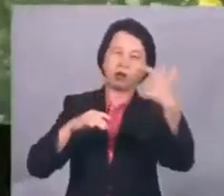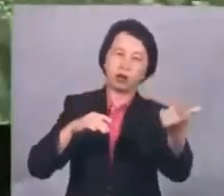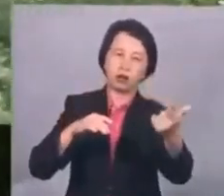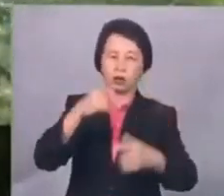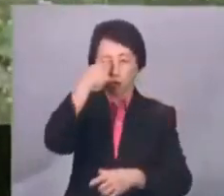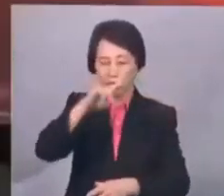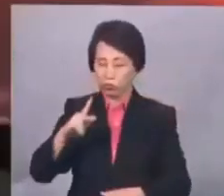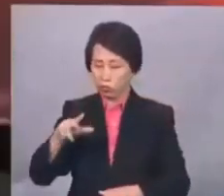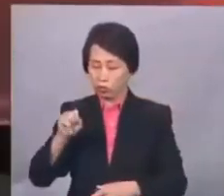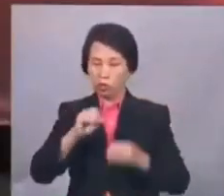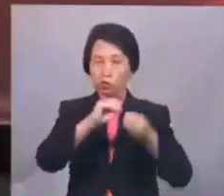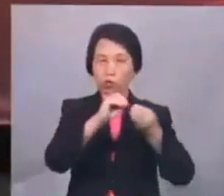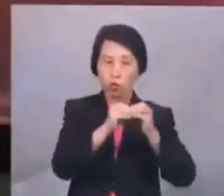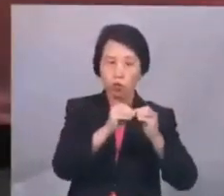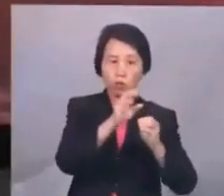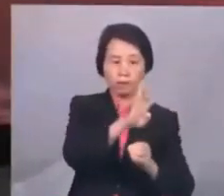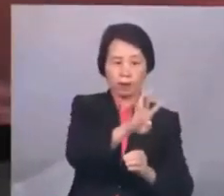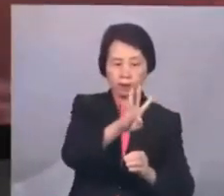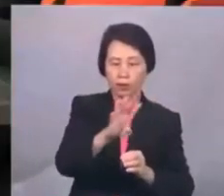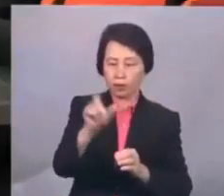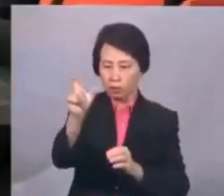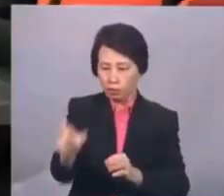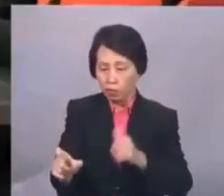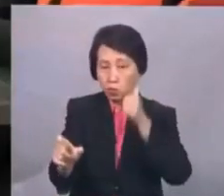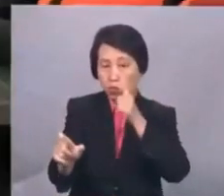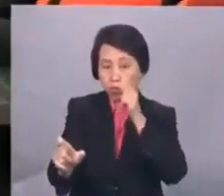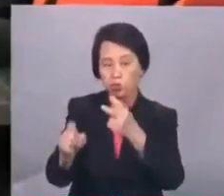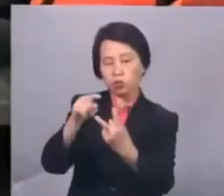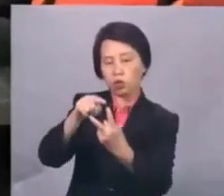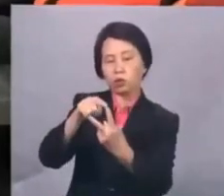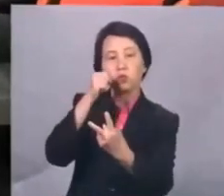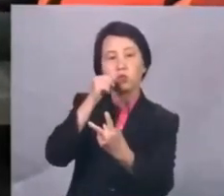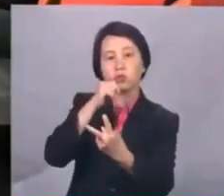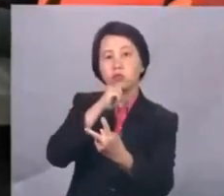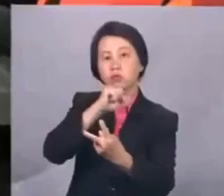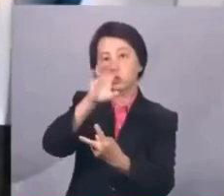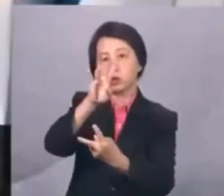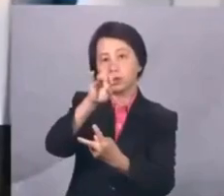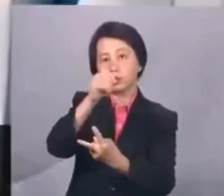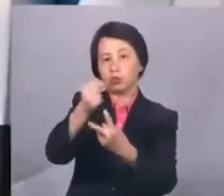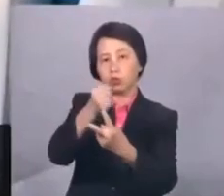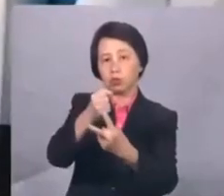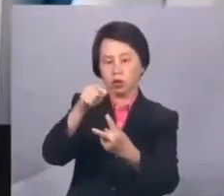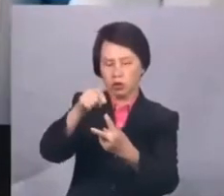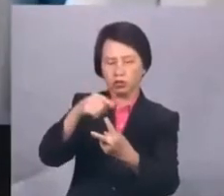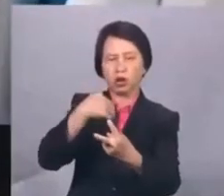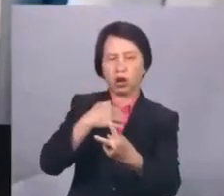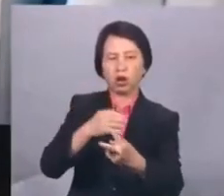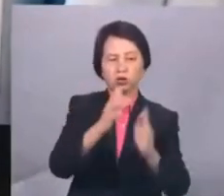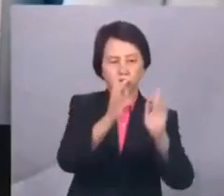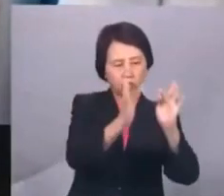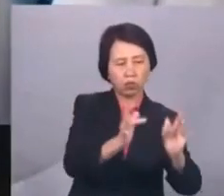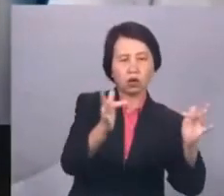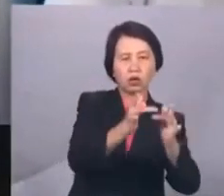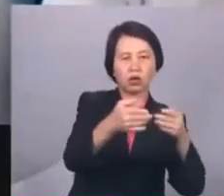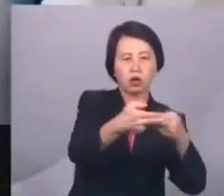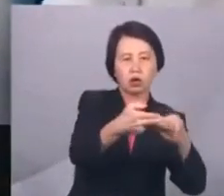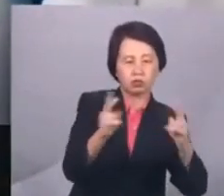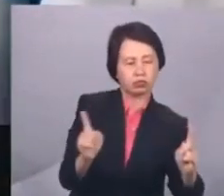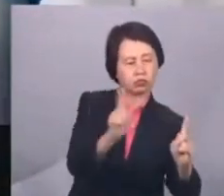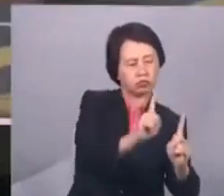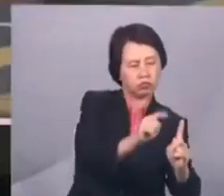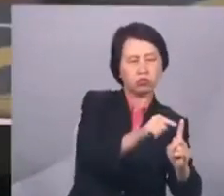bagi kiss ke-44 seorang wanita berusia 80 tahun mempunyai sejarah kontak Rafa dengan cat